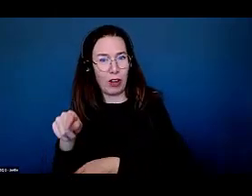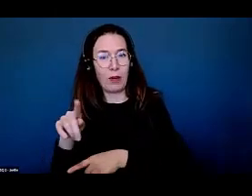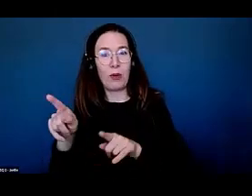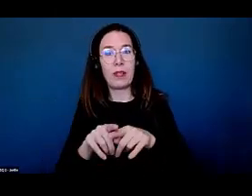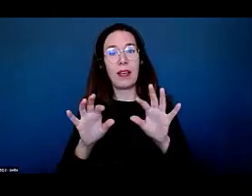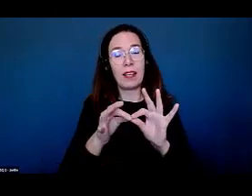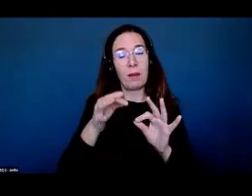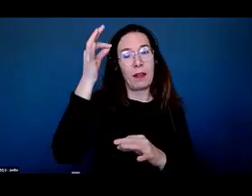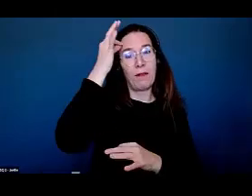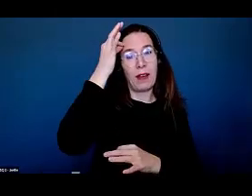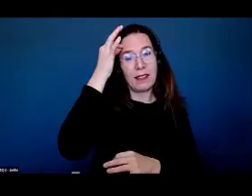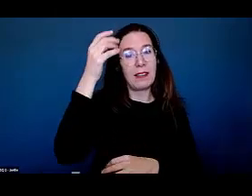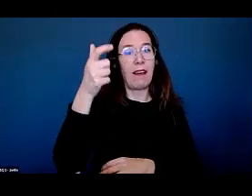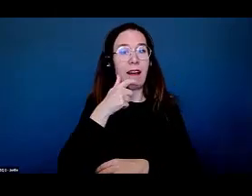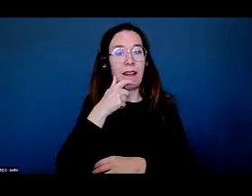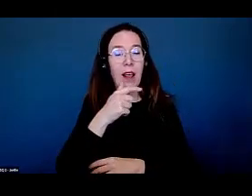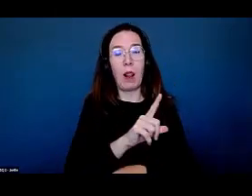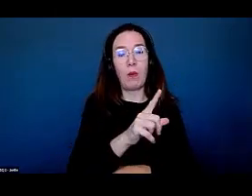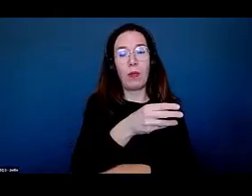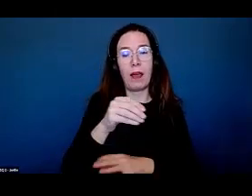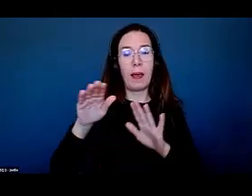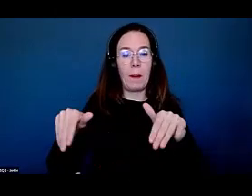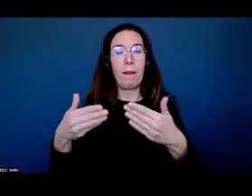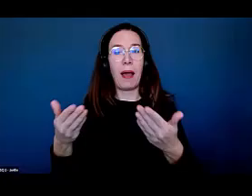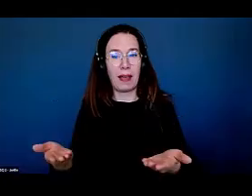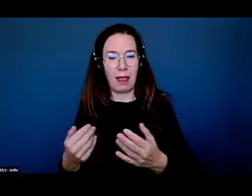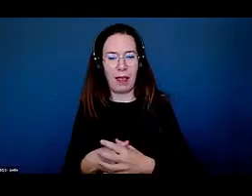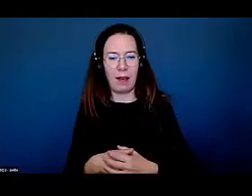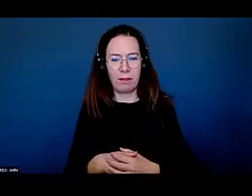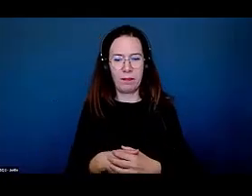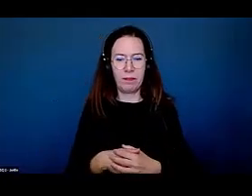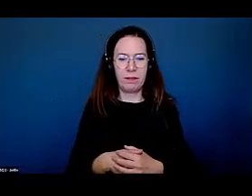de langue française, Luna et Mariana.